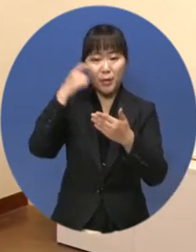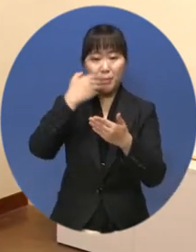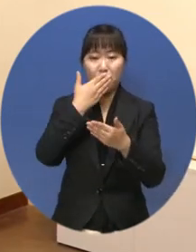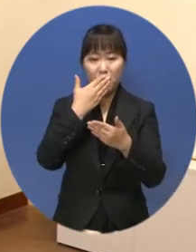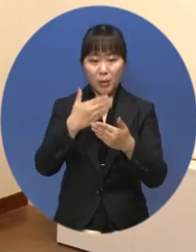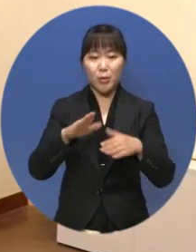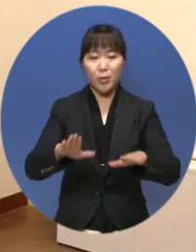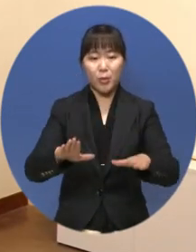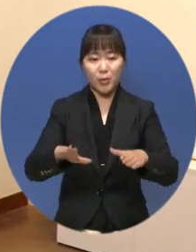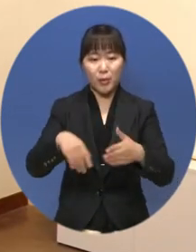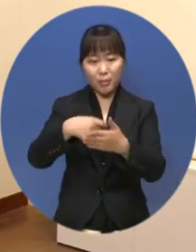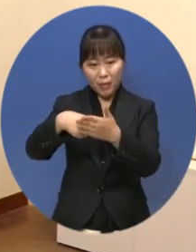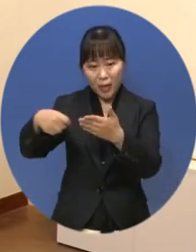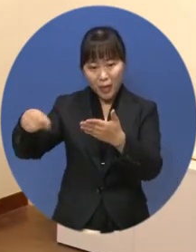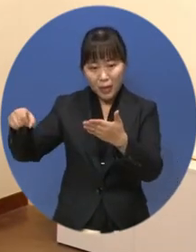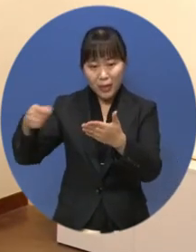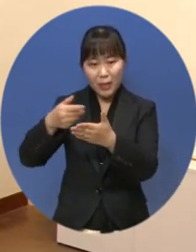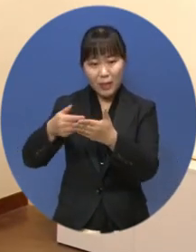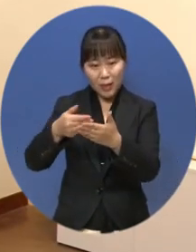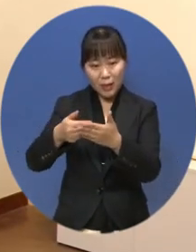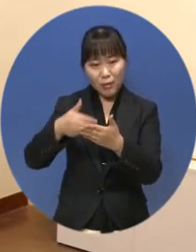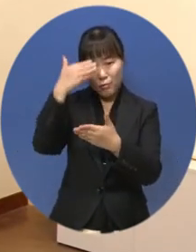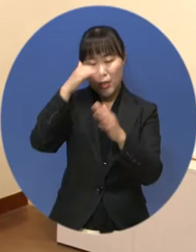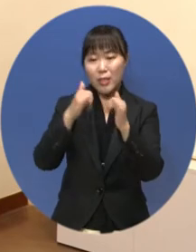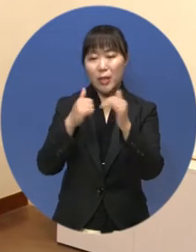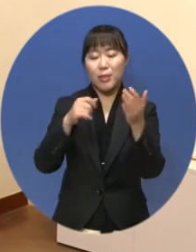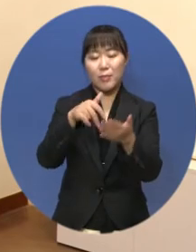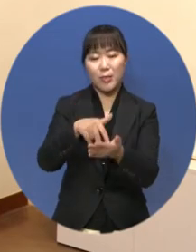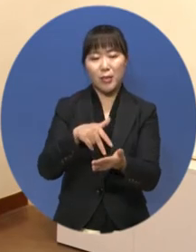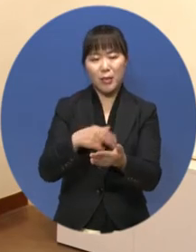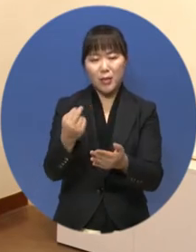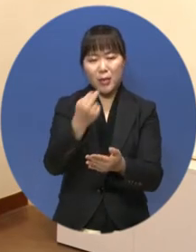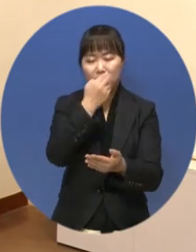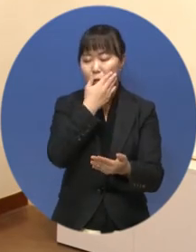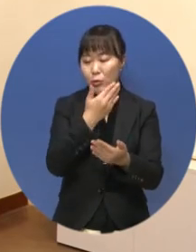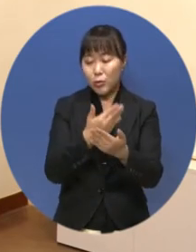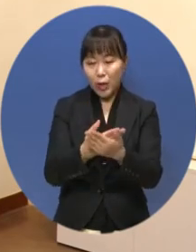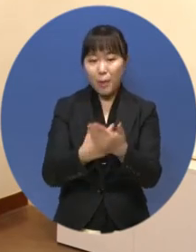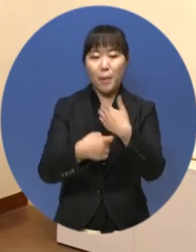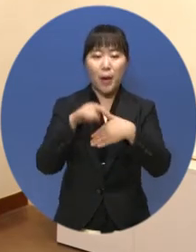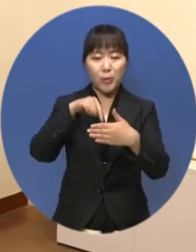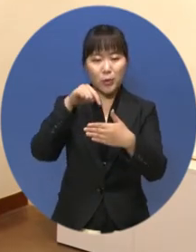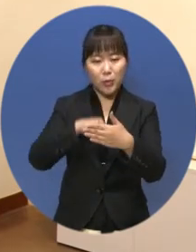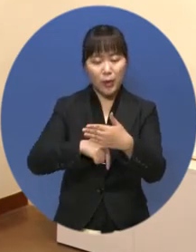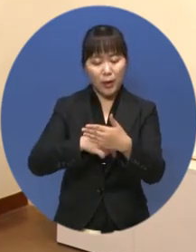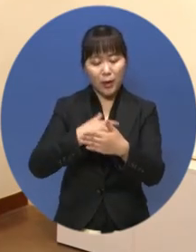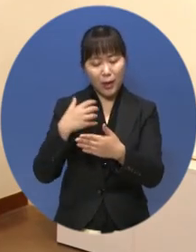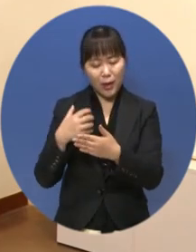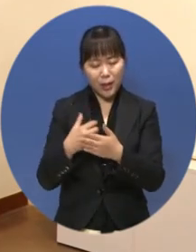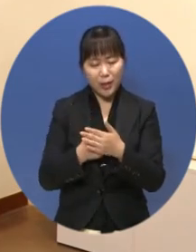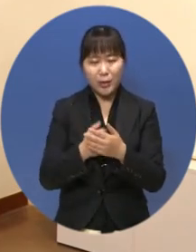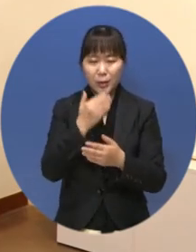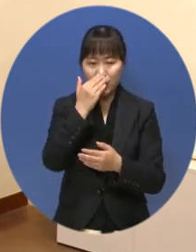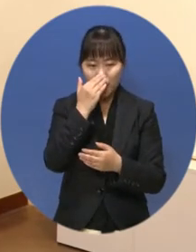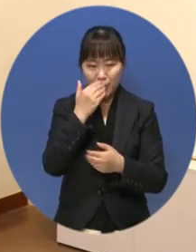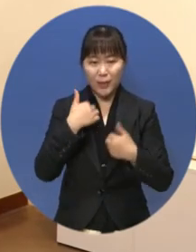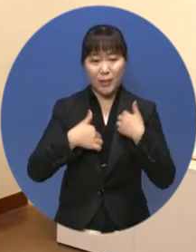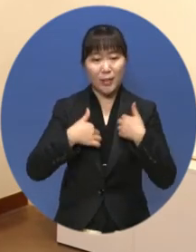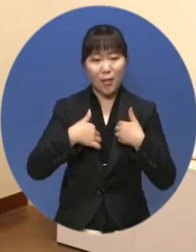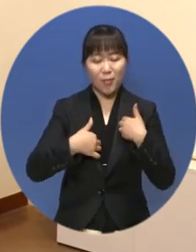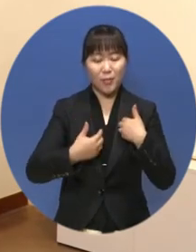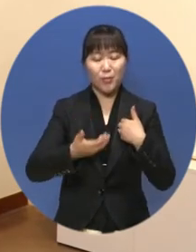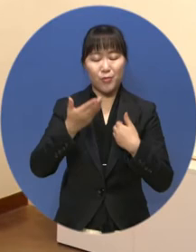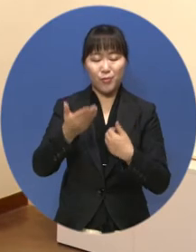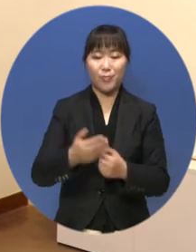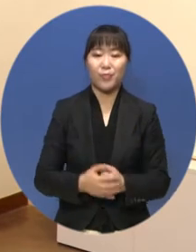있는 이번 드로잉 원화전은 관람객들에게 생명의 소중함을 마음속에 그려보는 선한 즐거움을